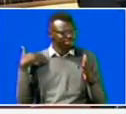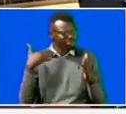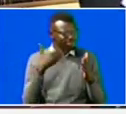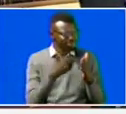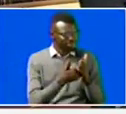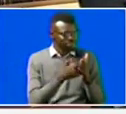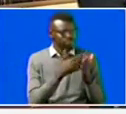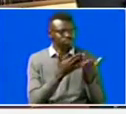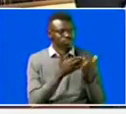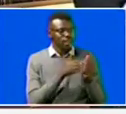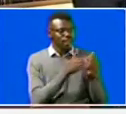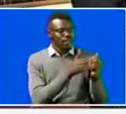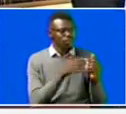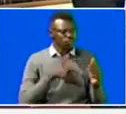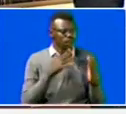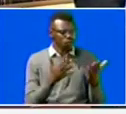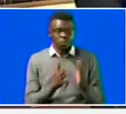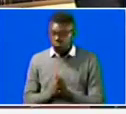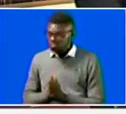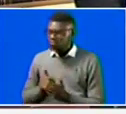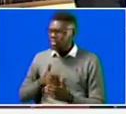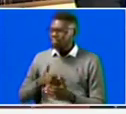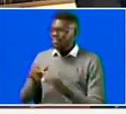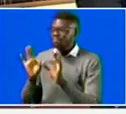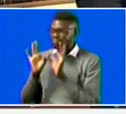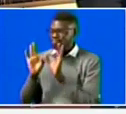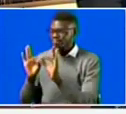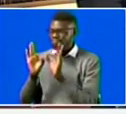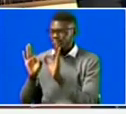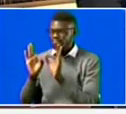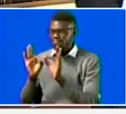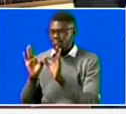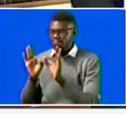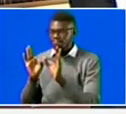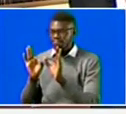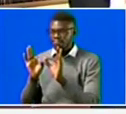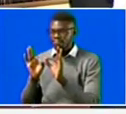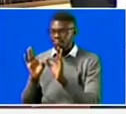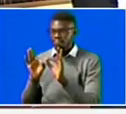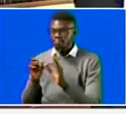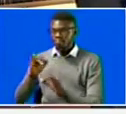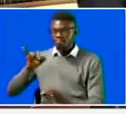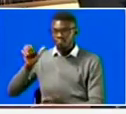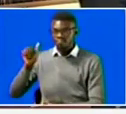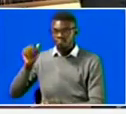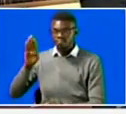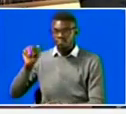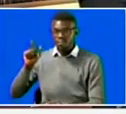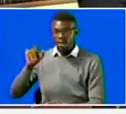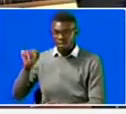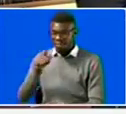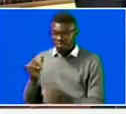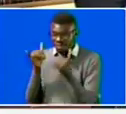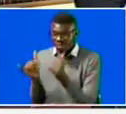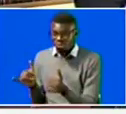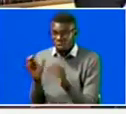mikaka? Najisikia vyema sana. Actually, Jabali si wageni kwangu.